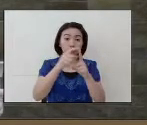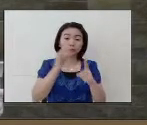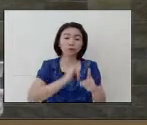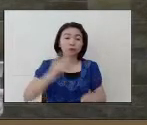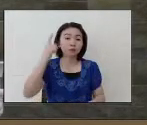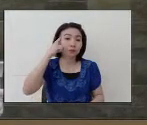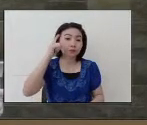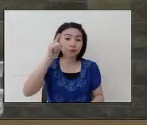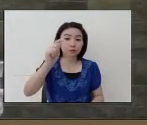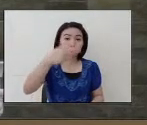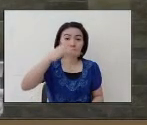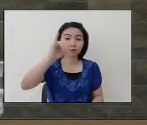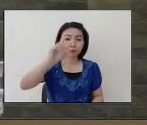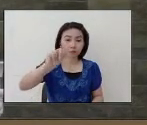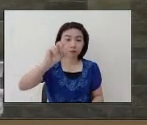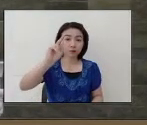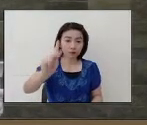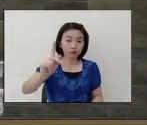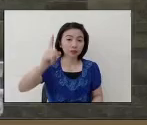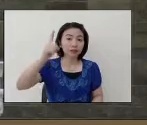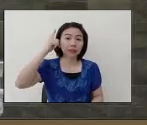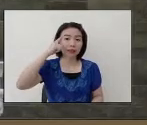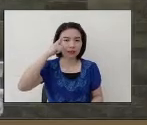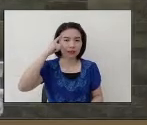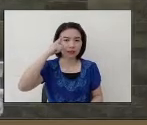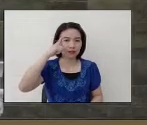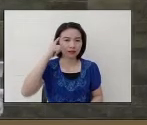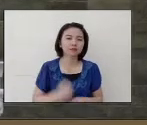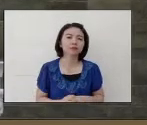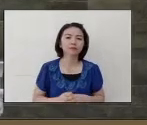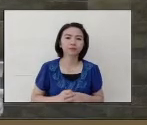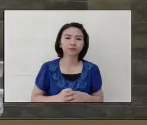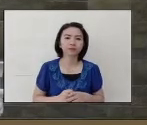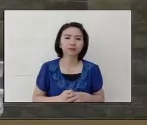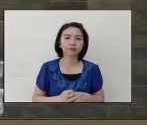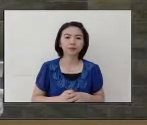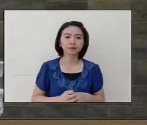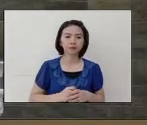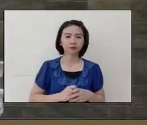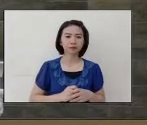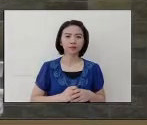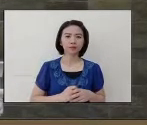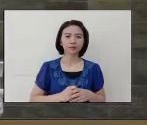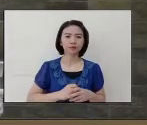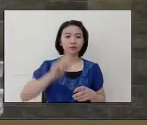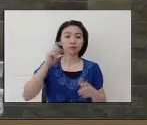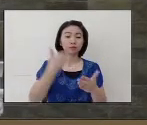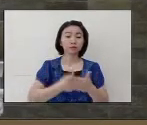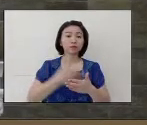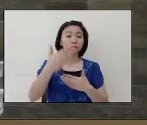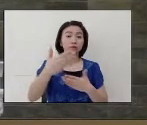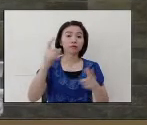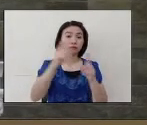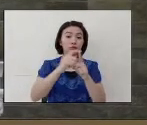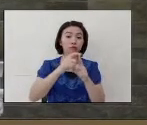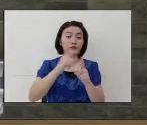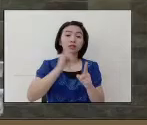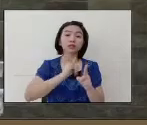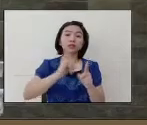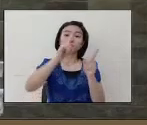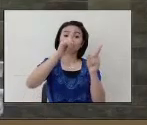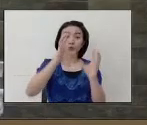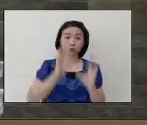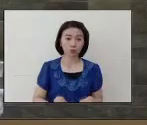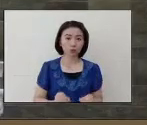Think. Shout it, I said. Shout it. Think. Alright, number two? Do. Alright?